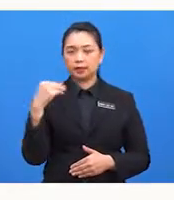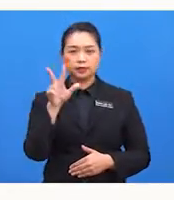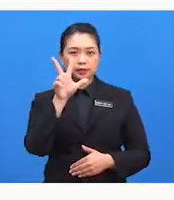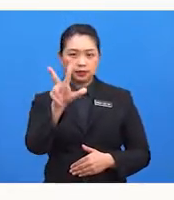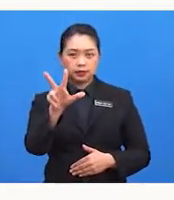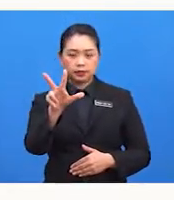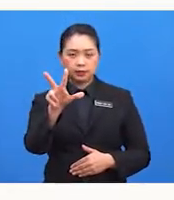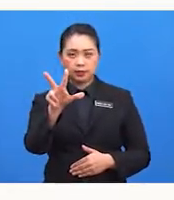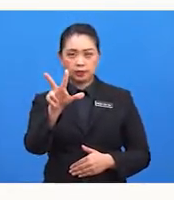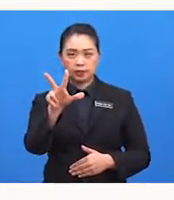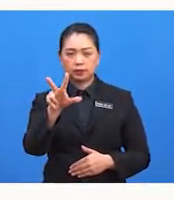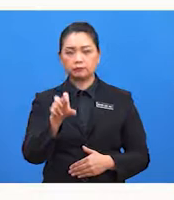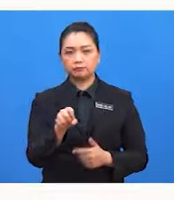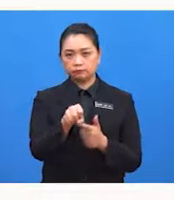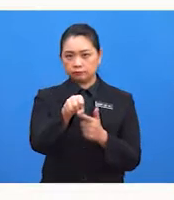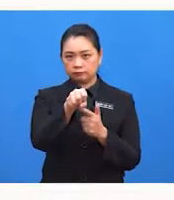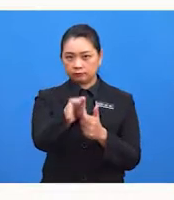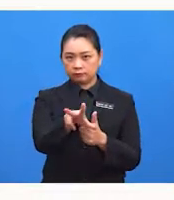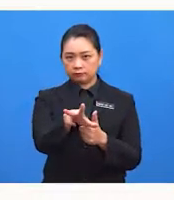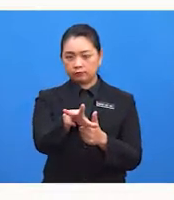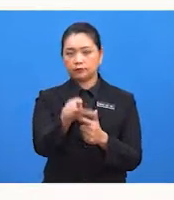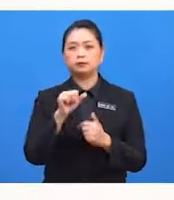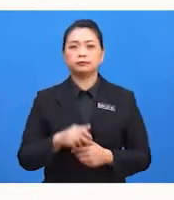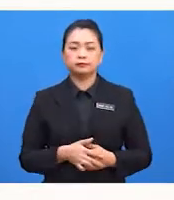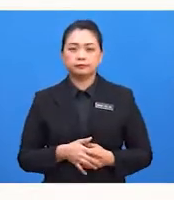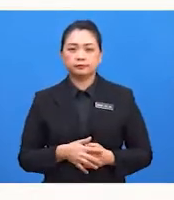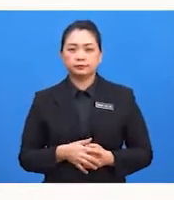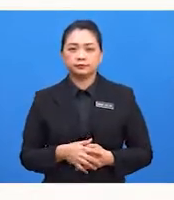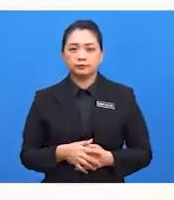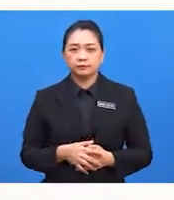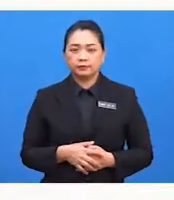ia mempunyai tiga kategori.